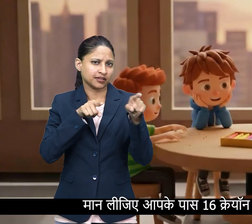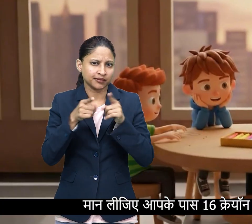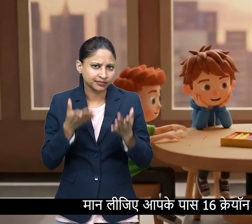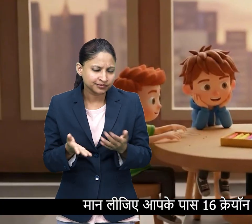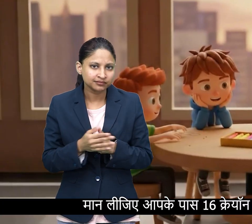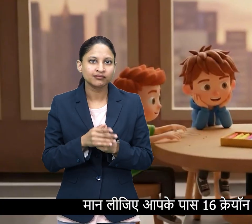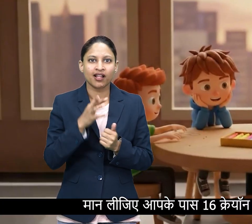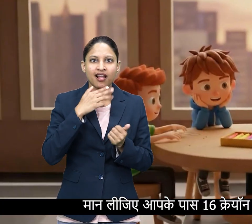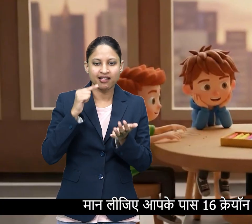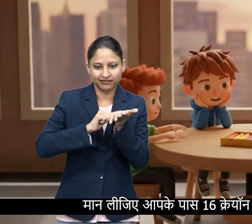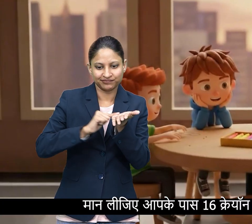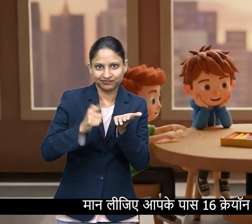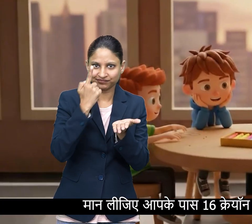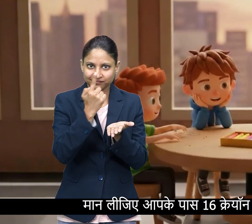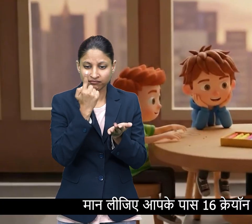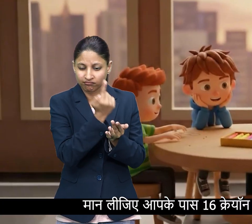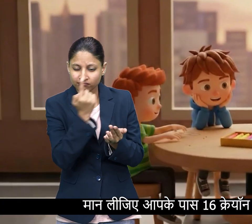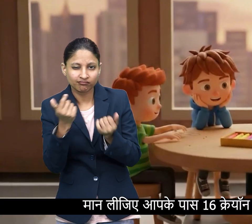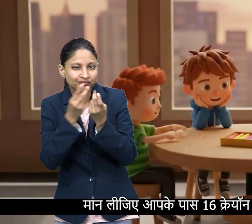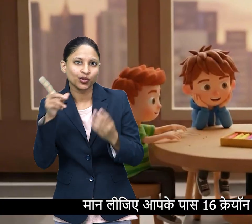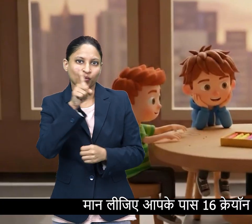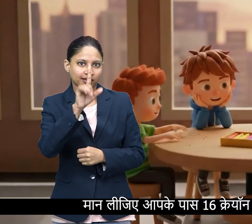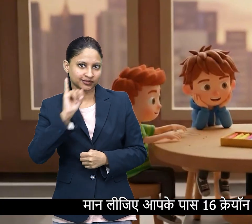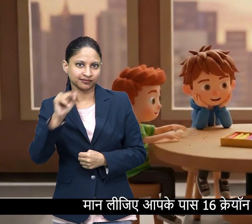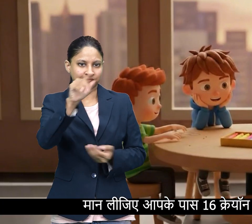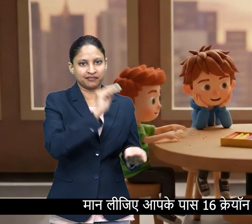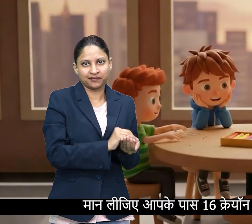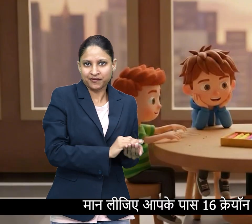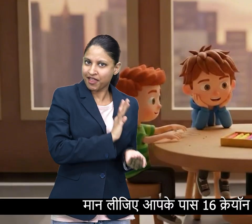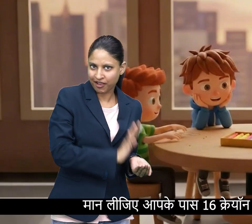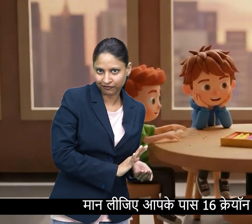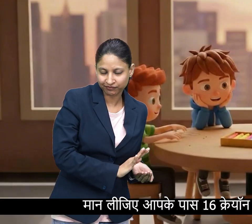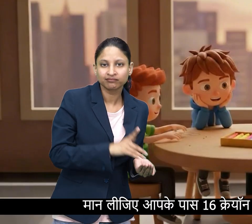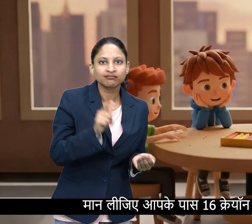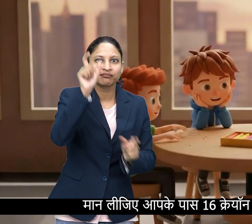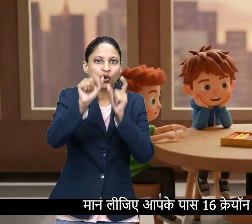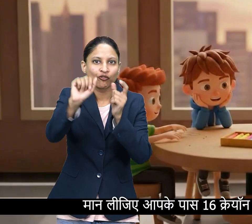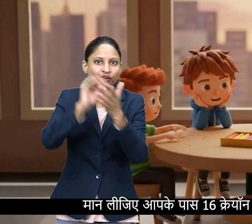मान लीजिए आपके पास 16 क्रेयॉन, रंगीन पेंसिलें हैं और 4 दोस्त हैं।